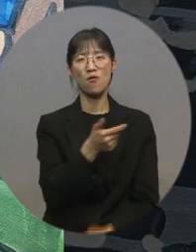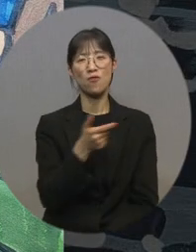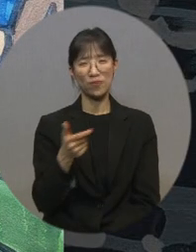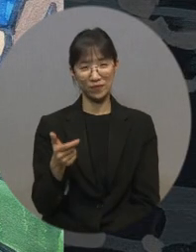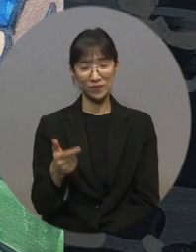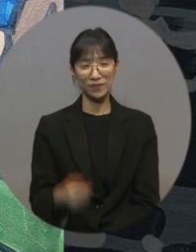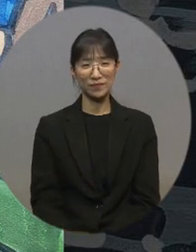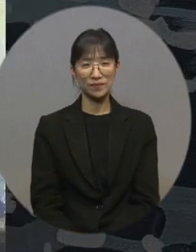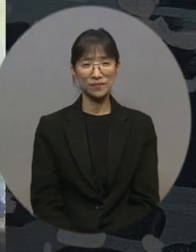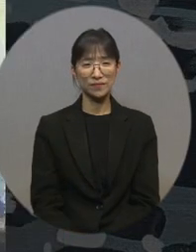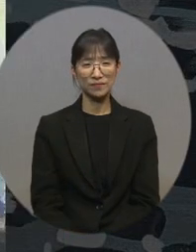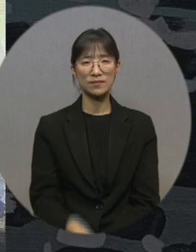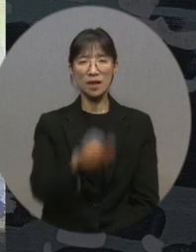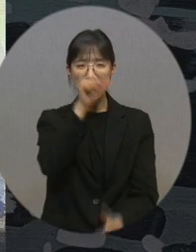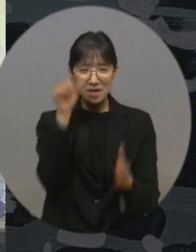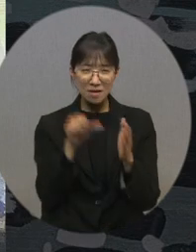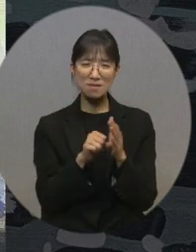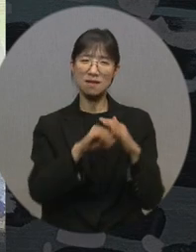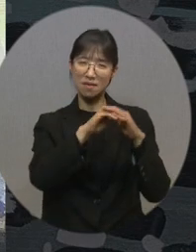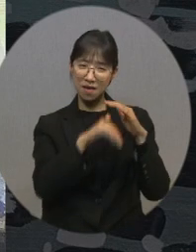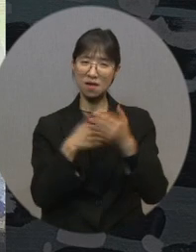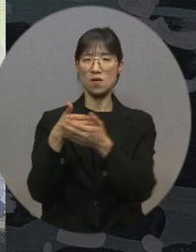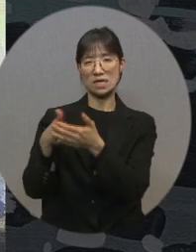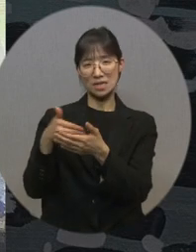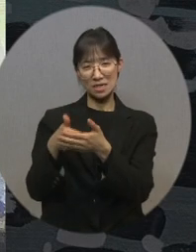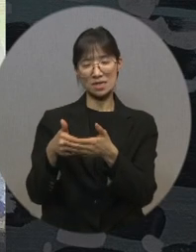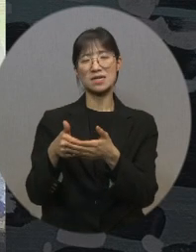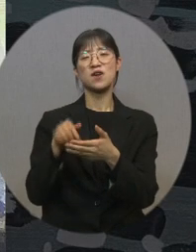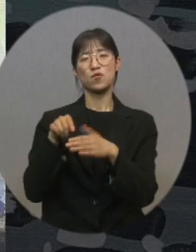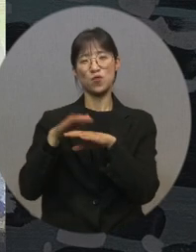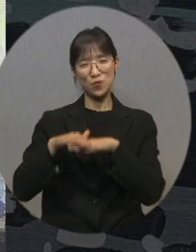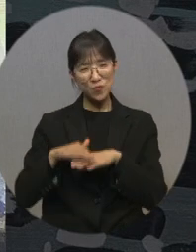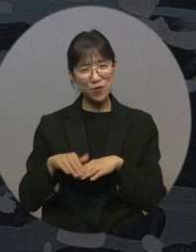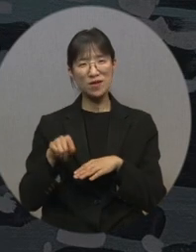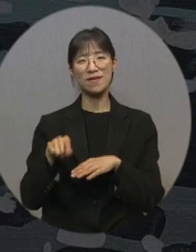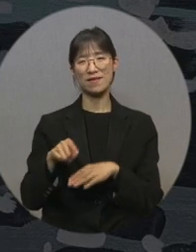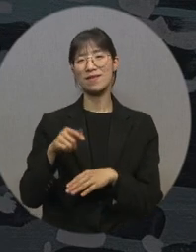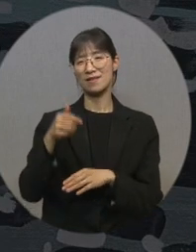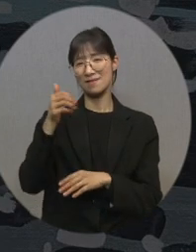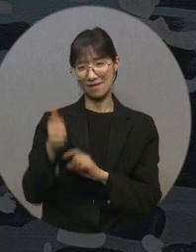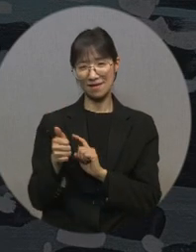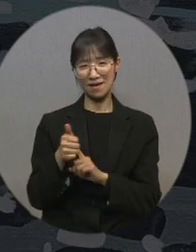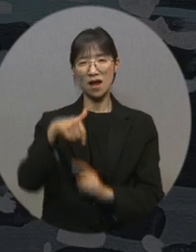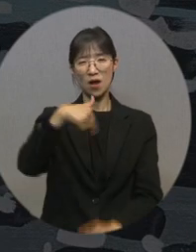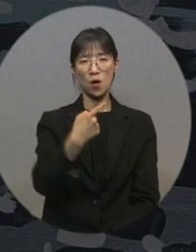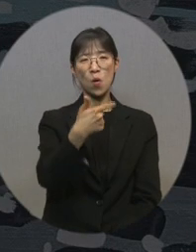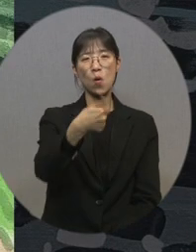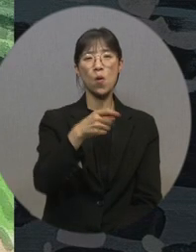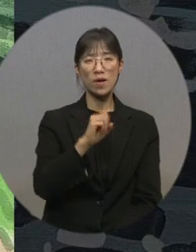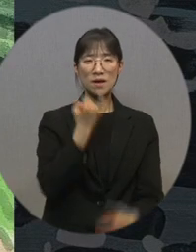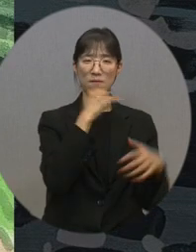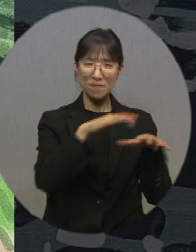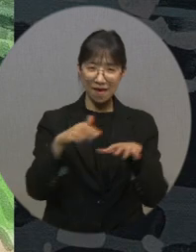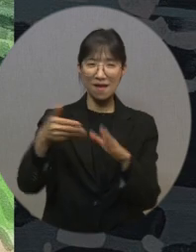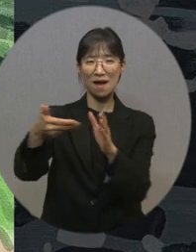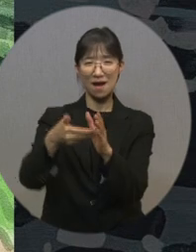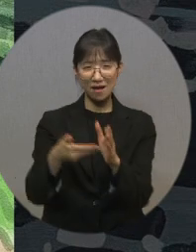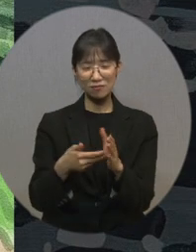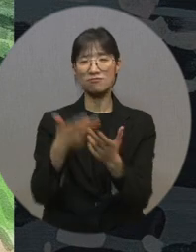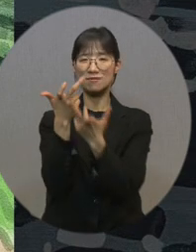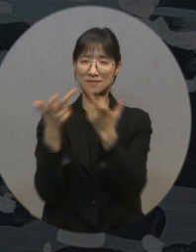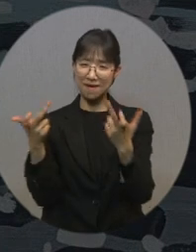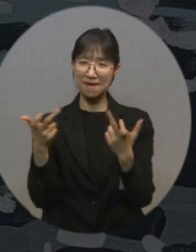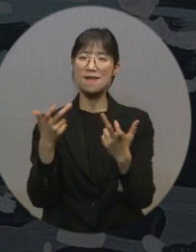하죠. 인생의 내용을 그림으로 풀어내는 이진우 작가는 고흥의 바다와 한국, 산과